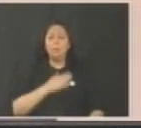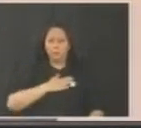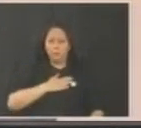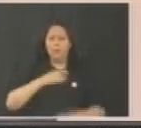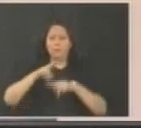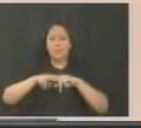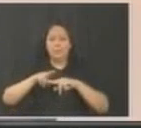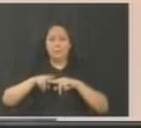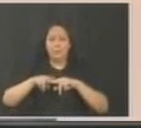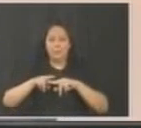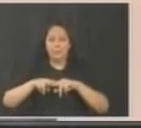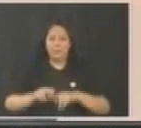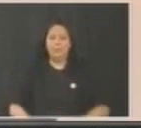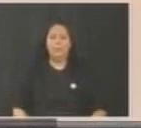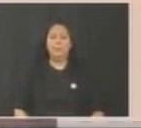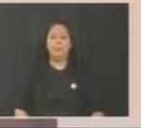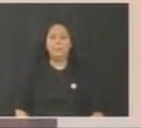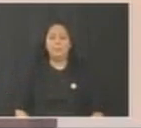Maupo po tayong lahat.